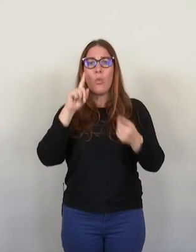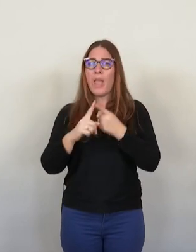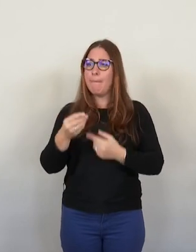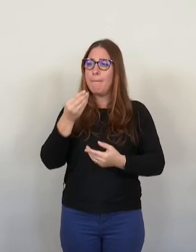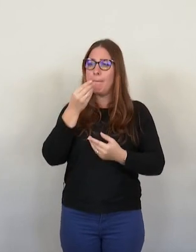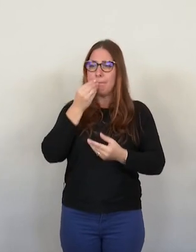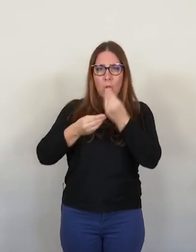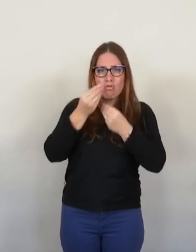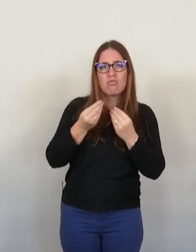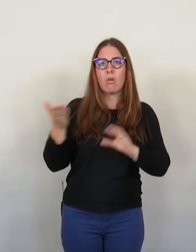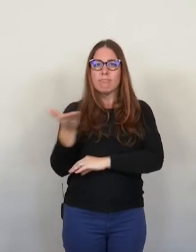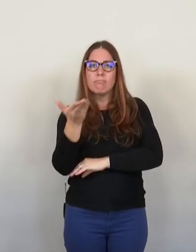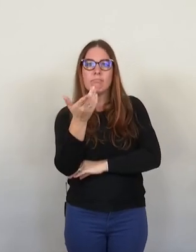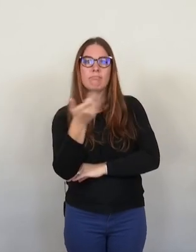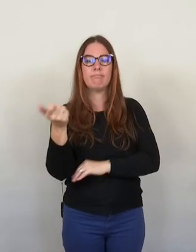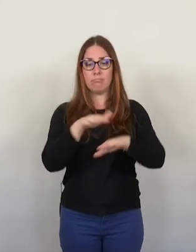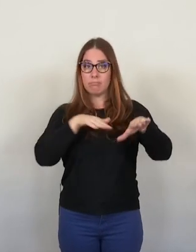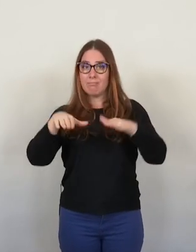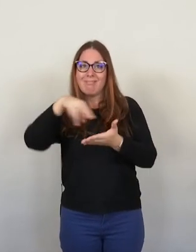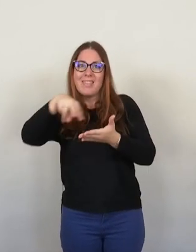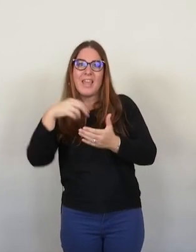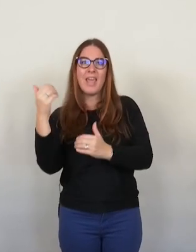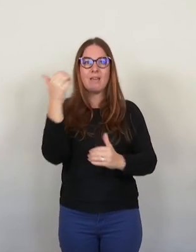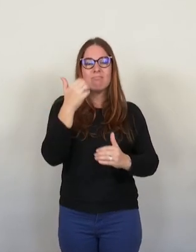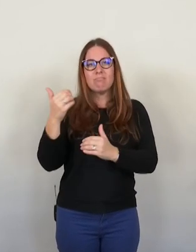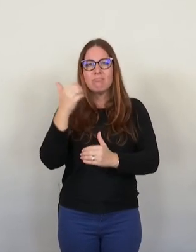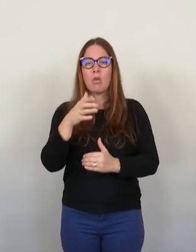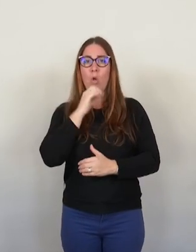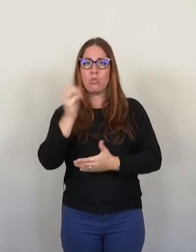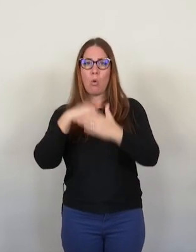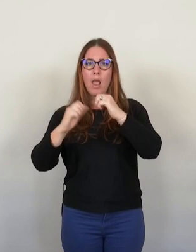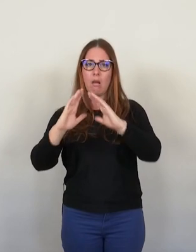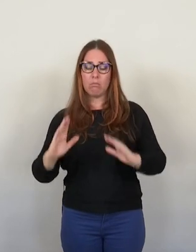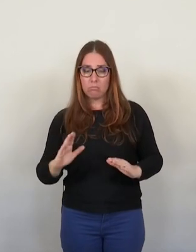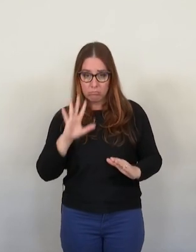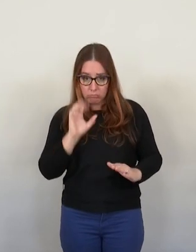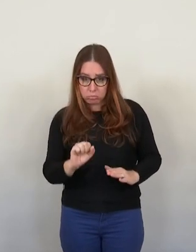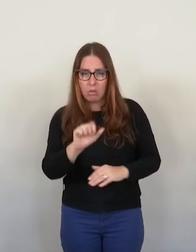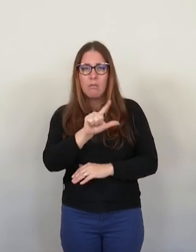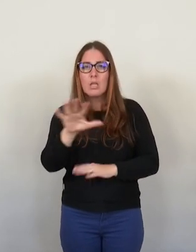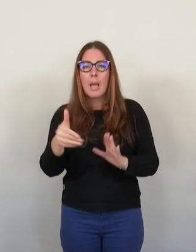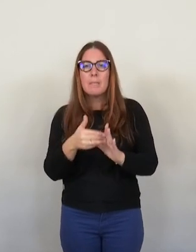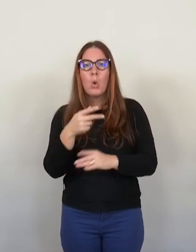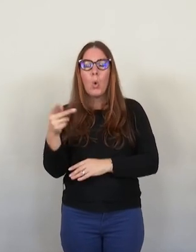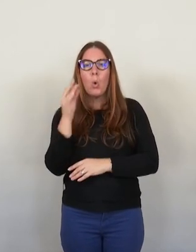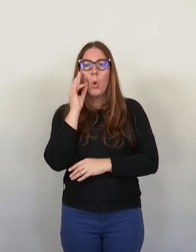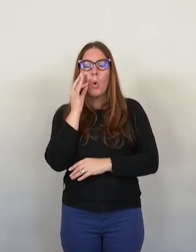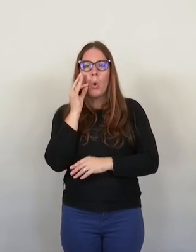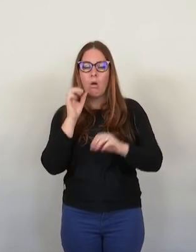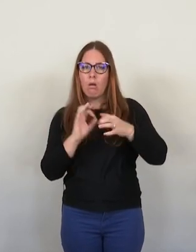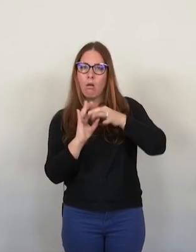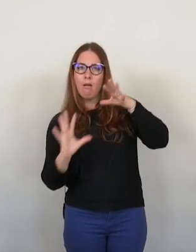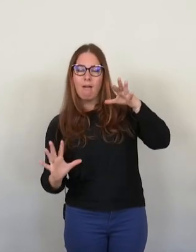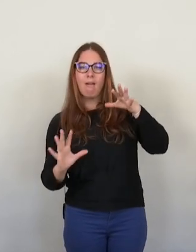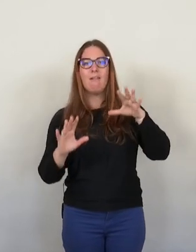que ceux concernant les thé dansant et Noël à domicile n'atteignait que 25000 €. la ville amis des